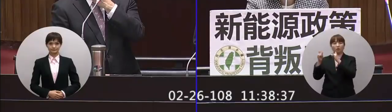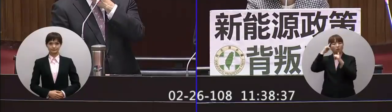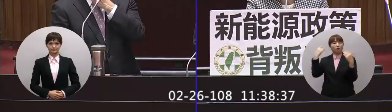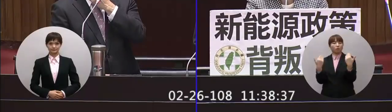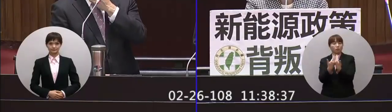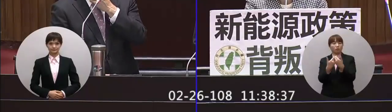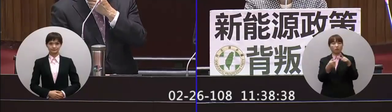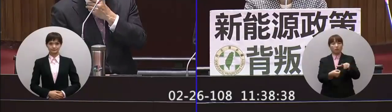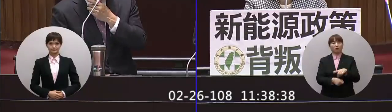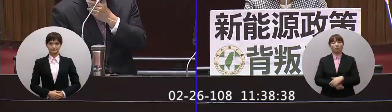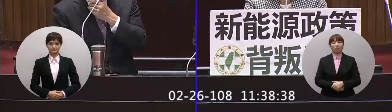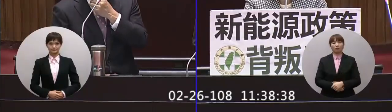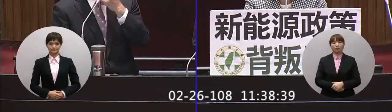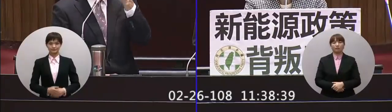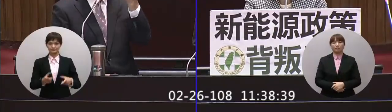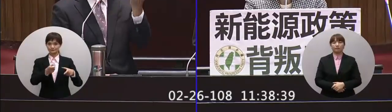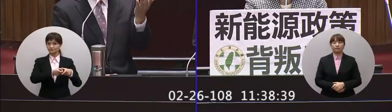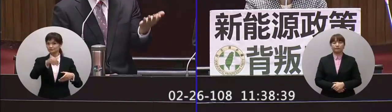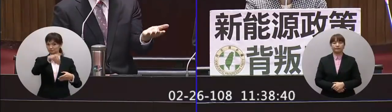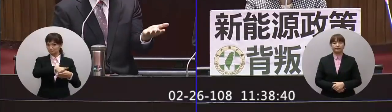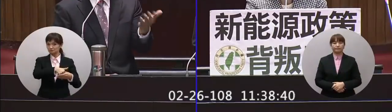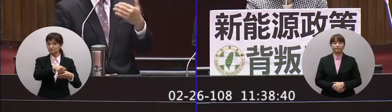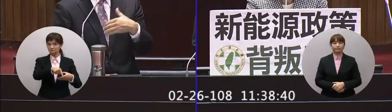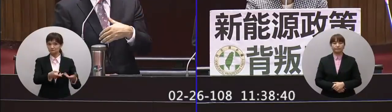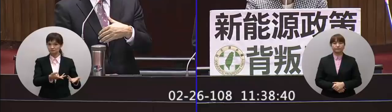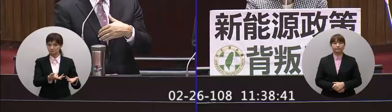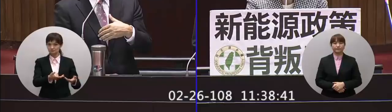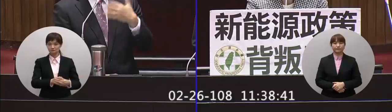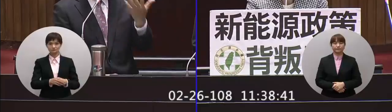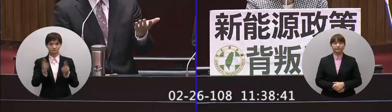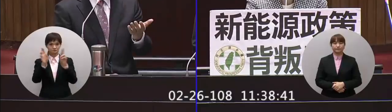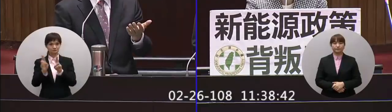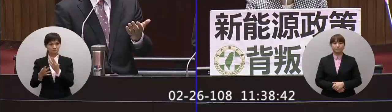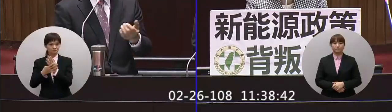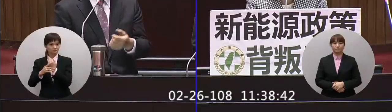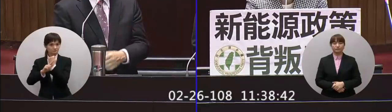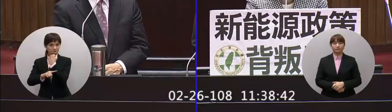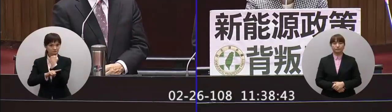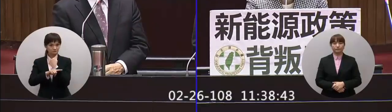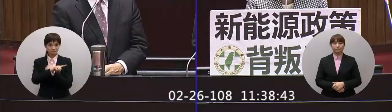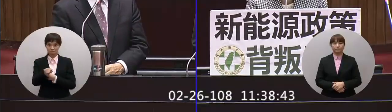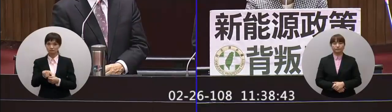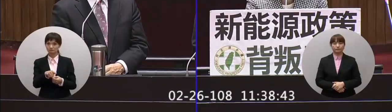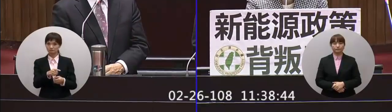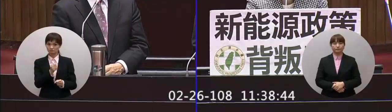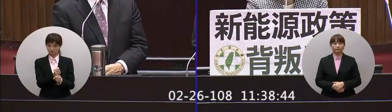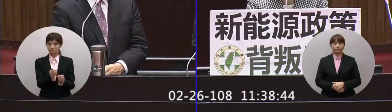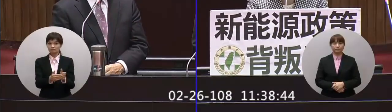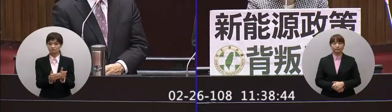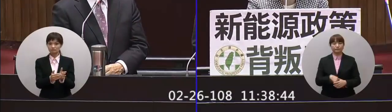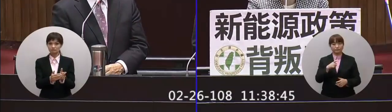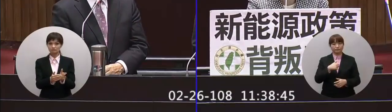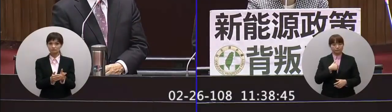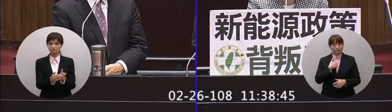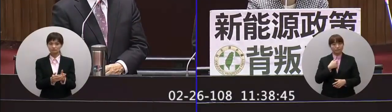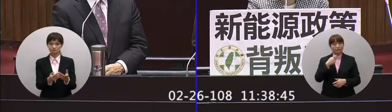对？ 公投会电业法我们做了， 您真